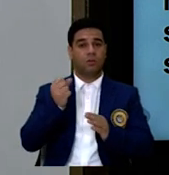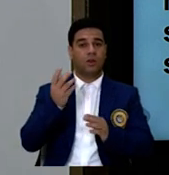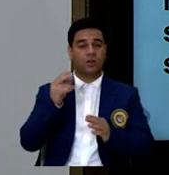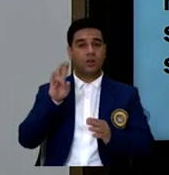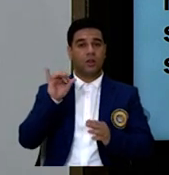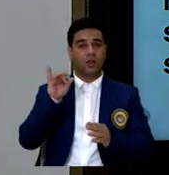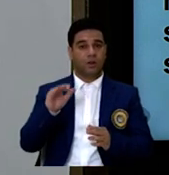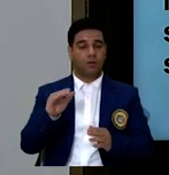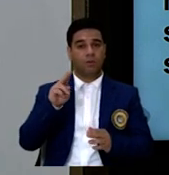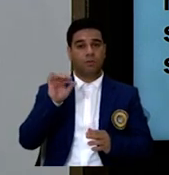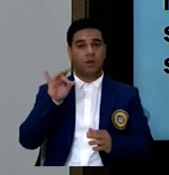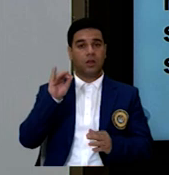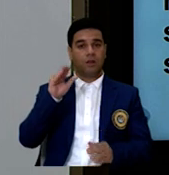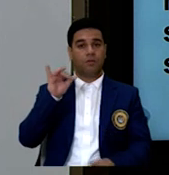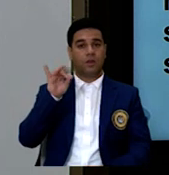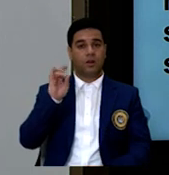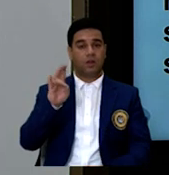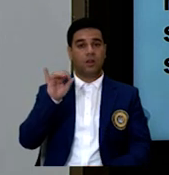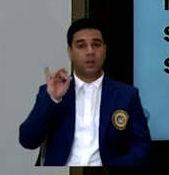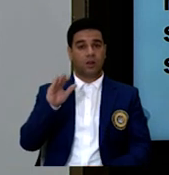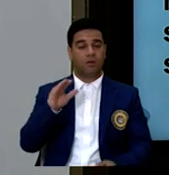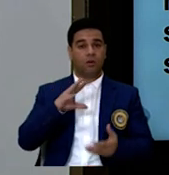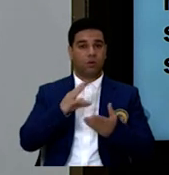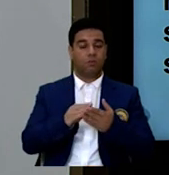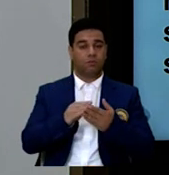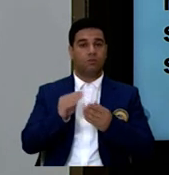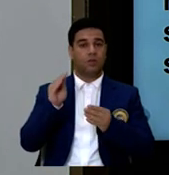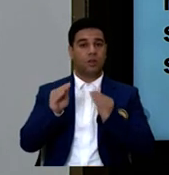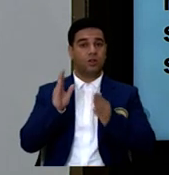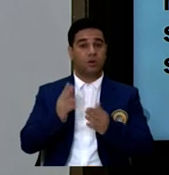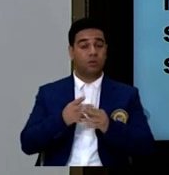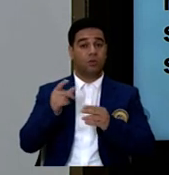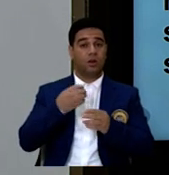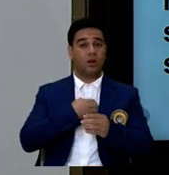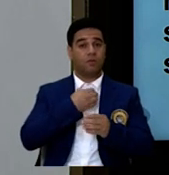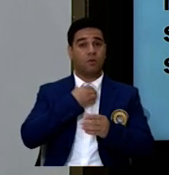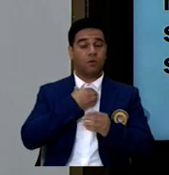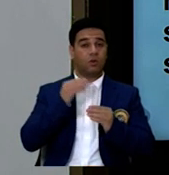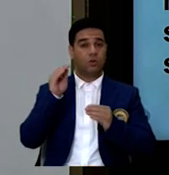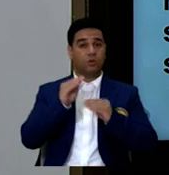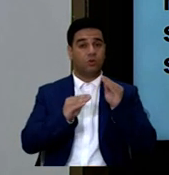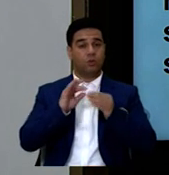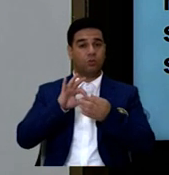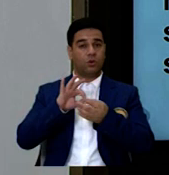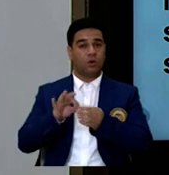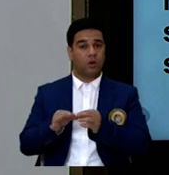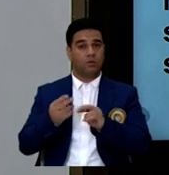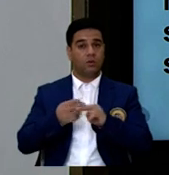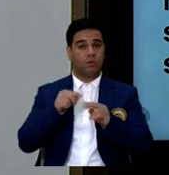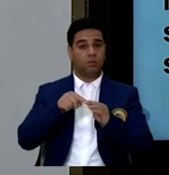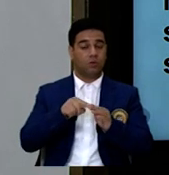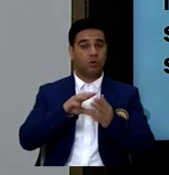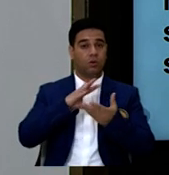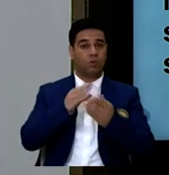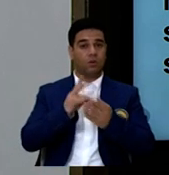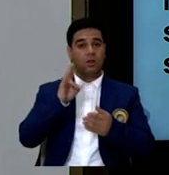nervlar periferik nerv sistemasini tashkil qiladi. Hayvonlarning tuzilishi murakkablashgan sari